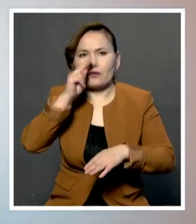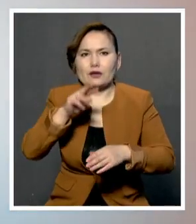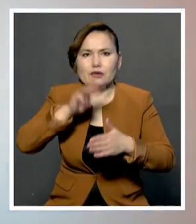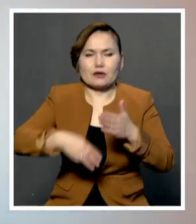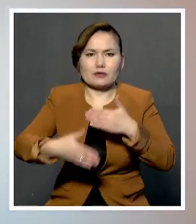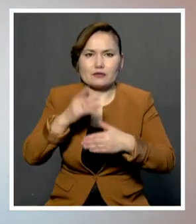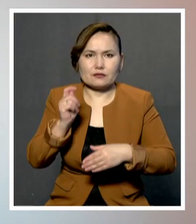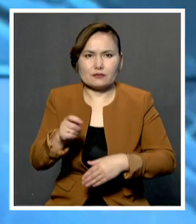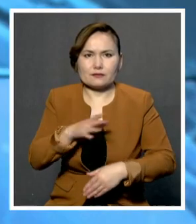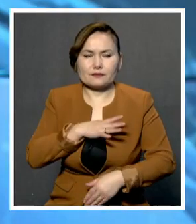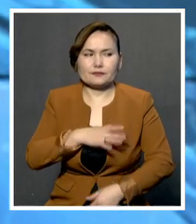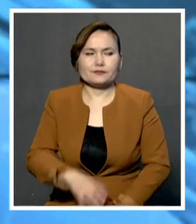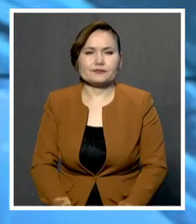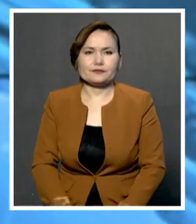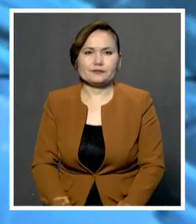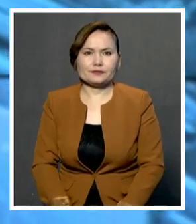тартты.